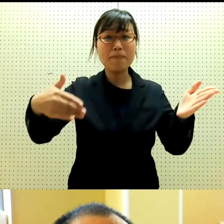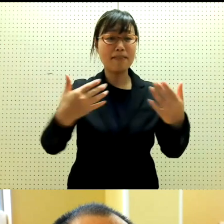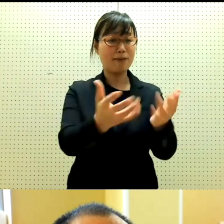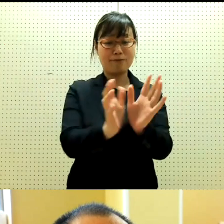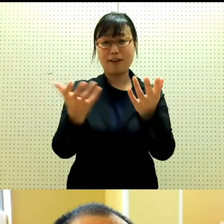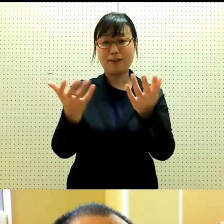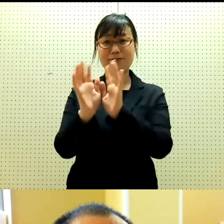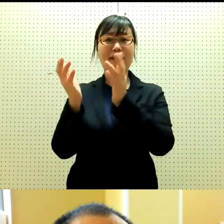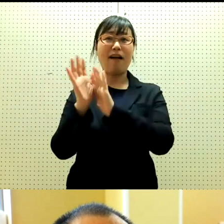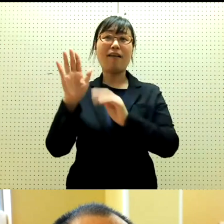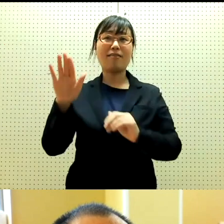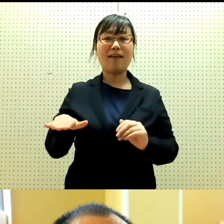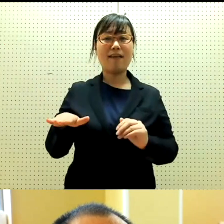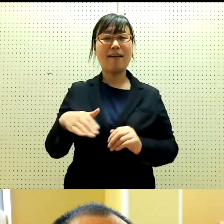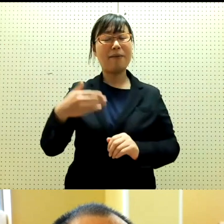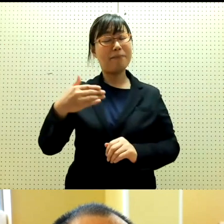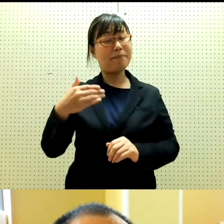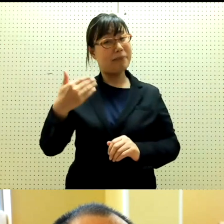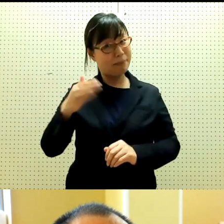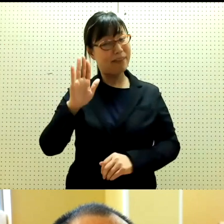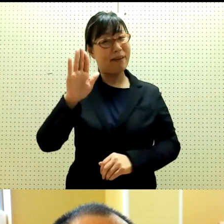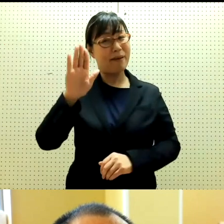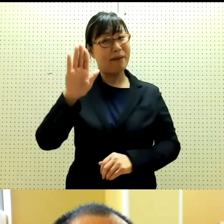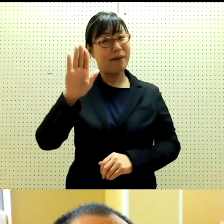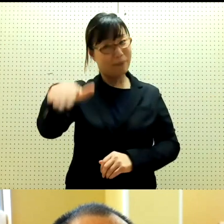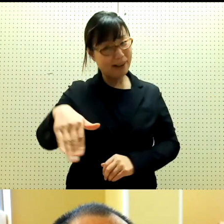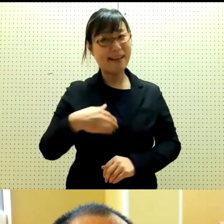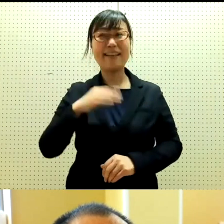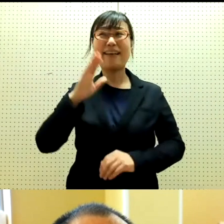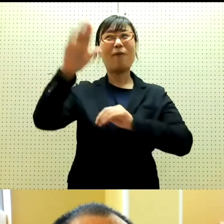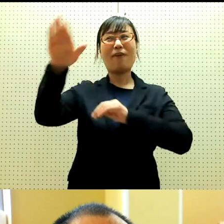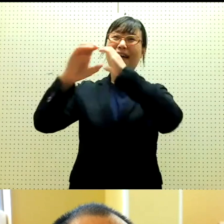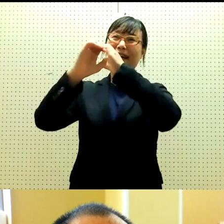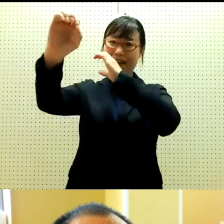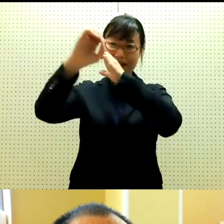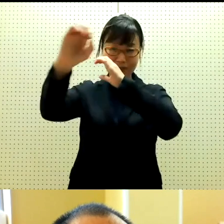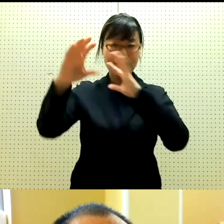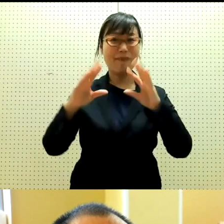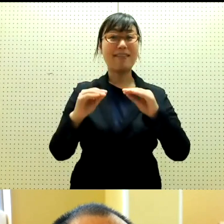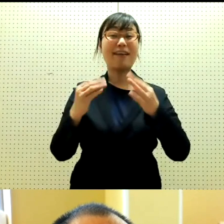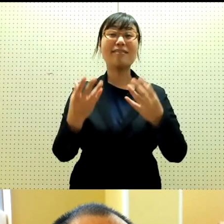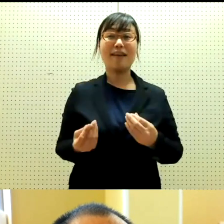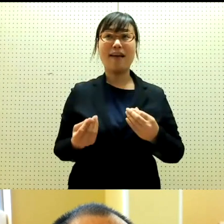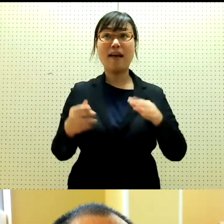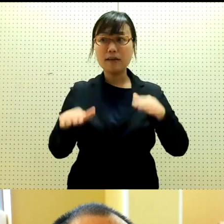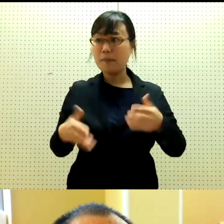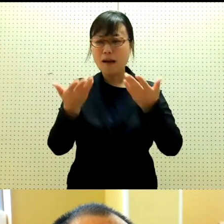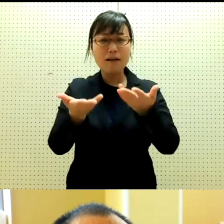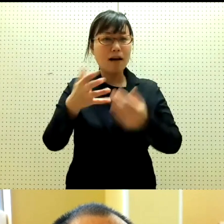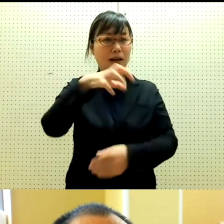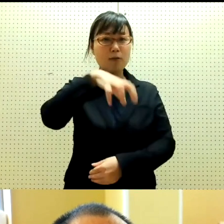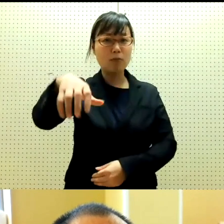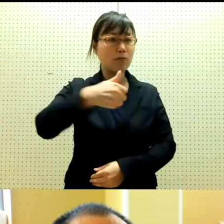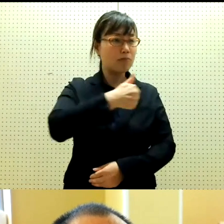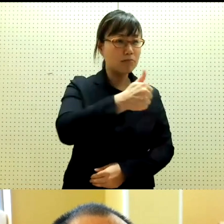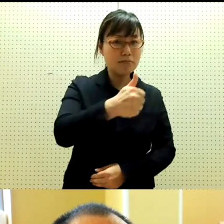だまだこれからですよっていうことで、これからのことをお話しさせていただきました。で、今学校を回っていても随分進んできたなとは思っ